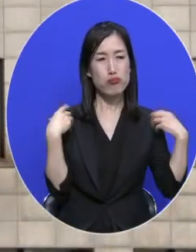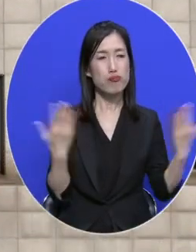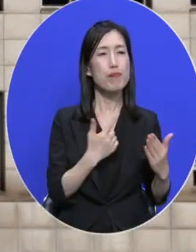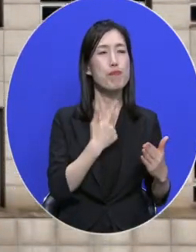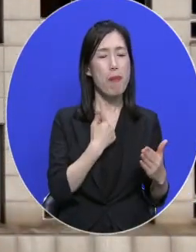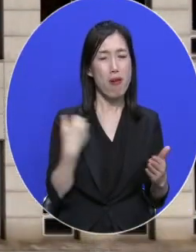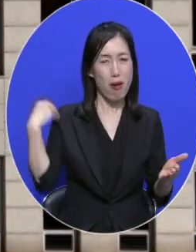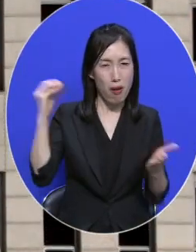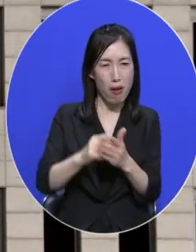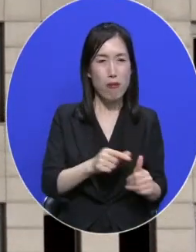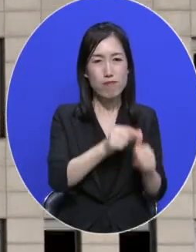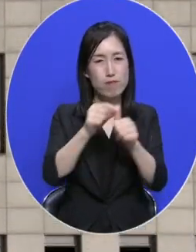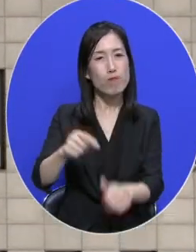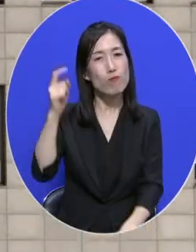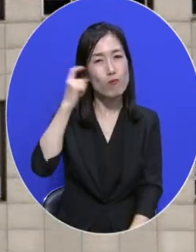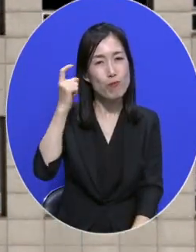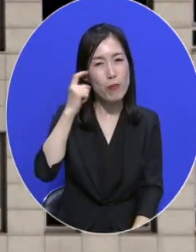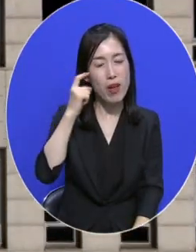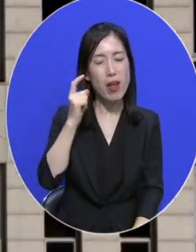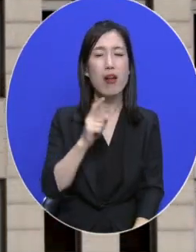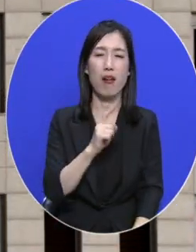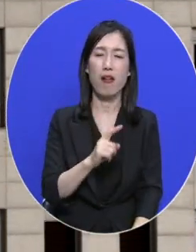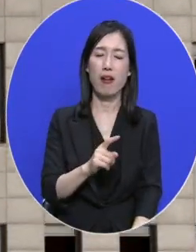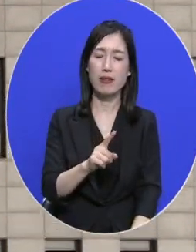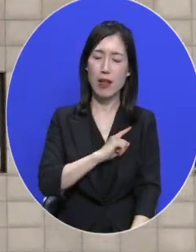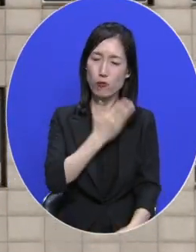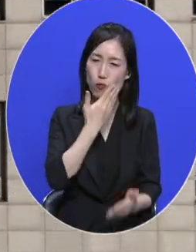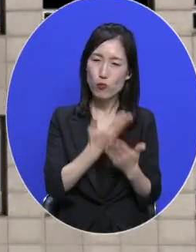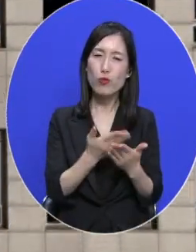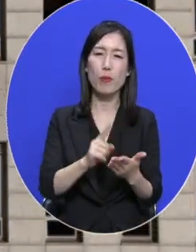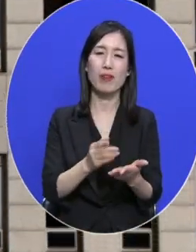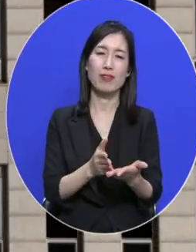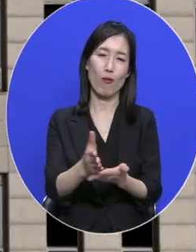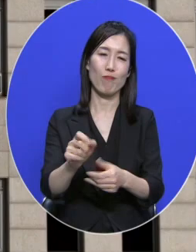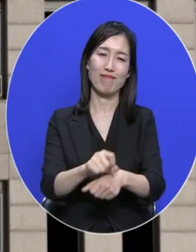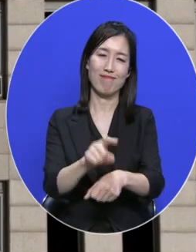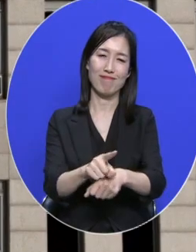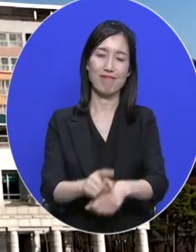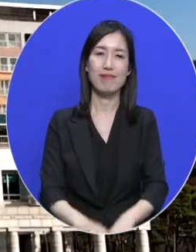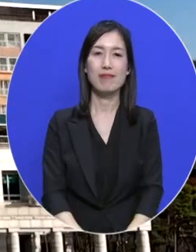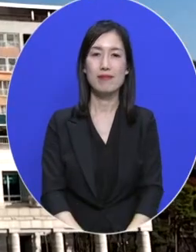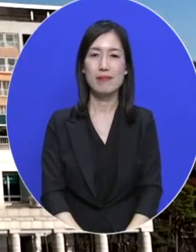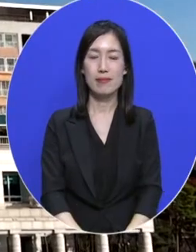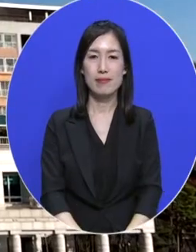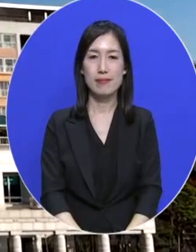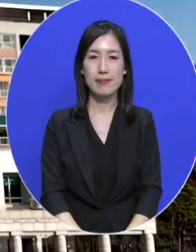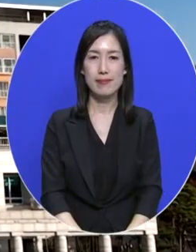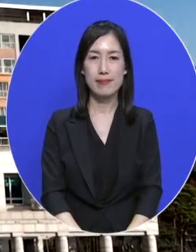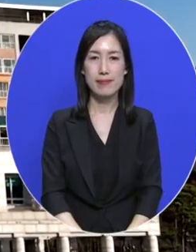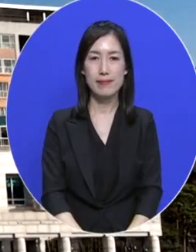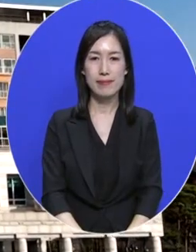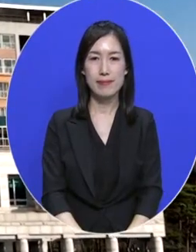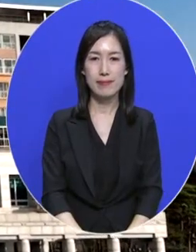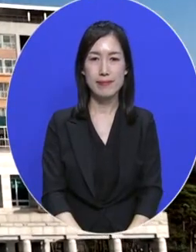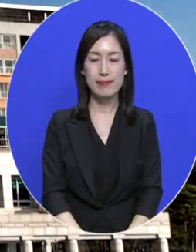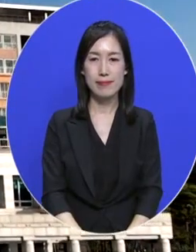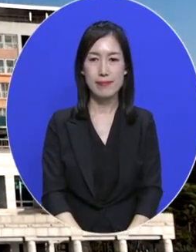대거 발탁한 데 대해 대통령실 고위 관계자는 가장 중요한 건 전문성이라고 강조했습니다. KTV 문기혁입니다.